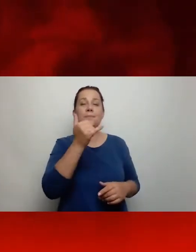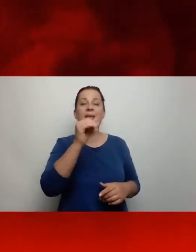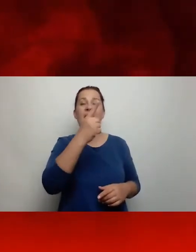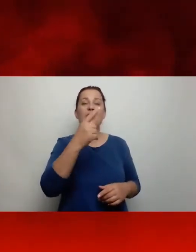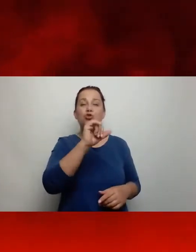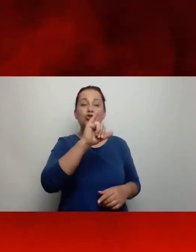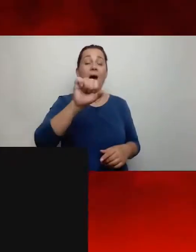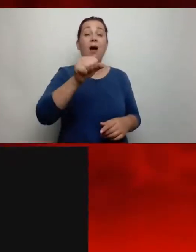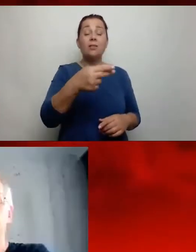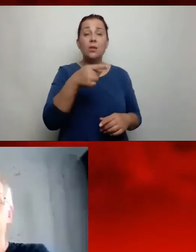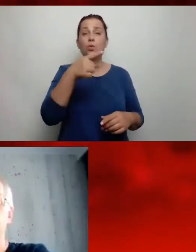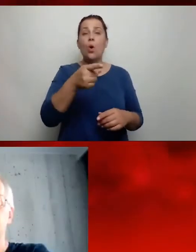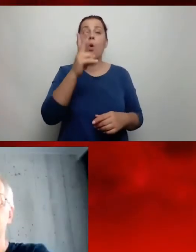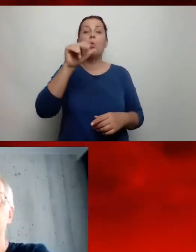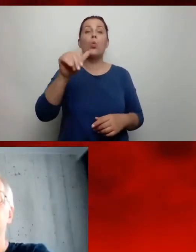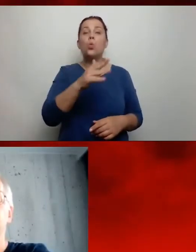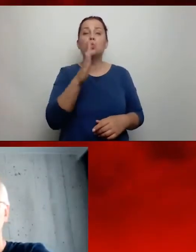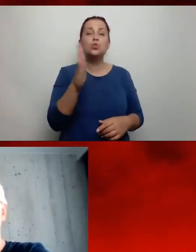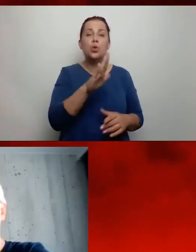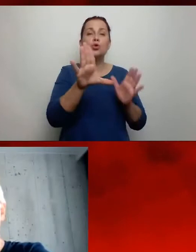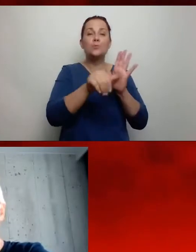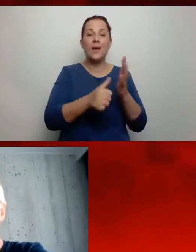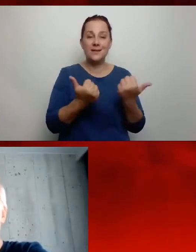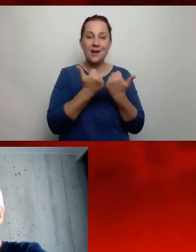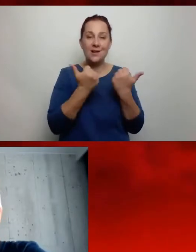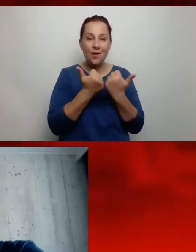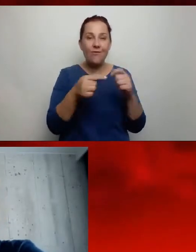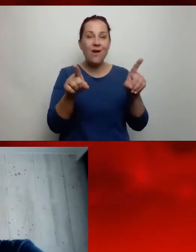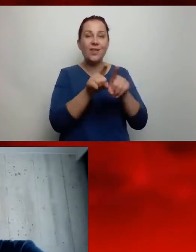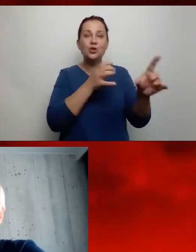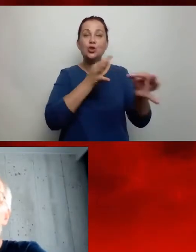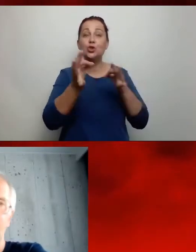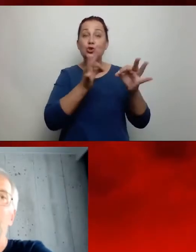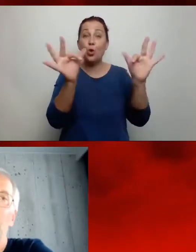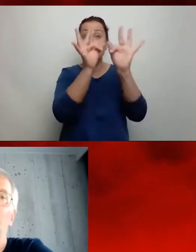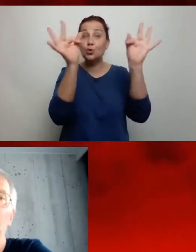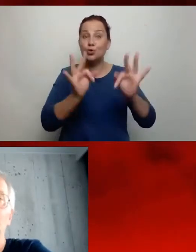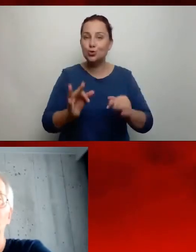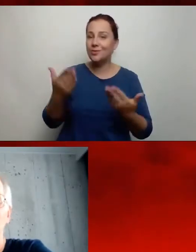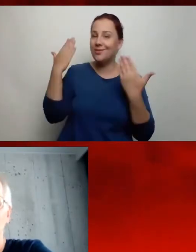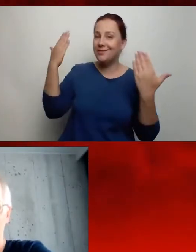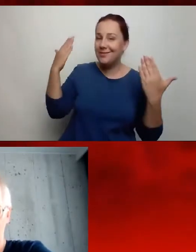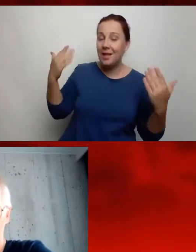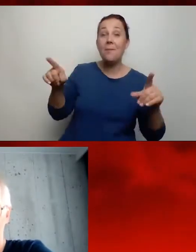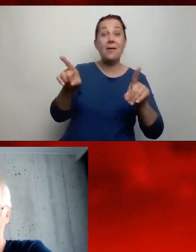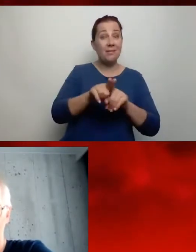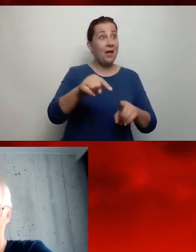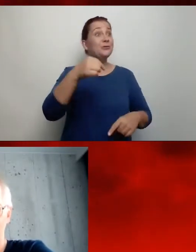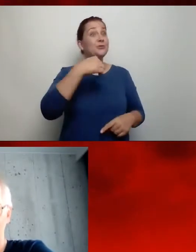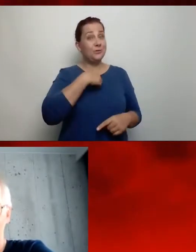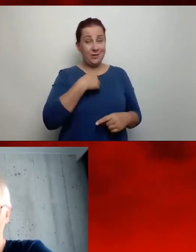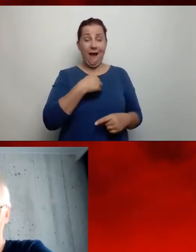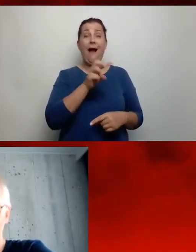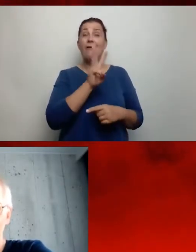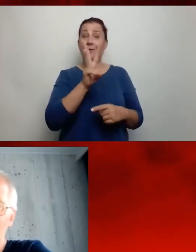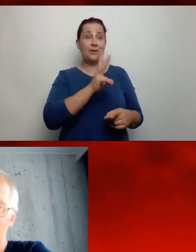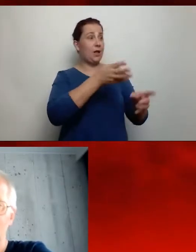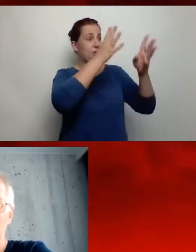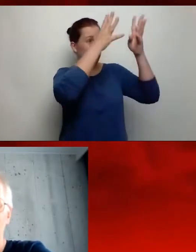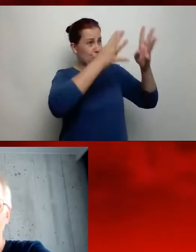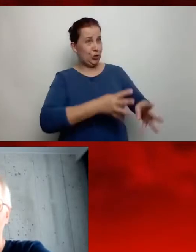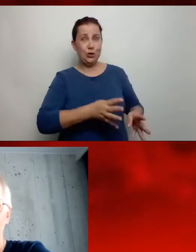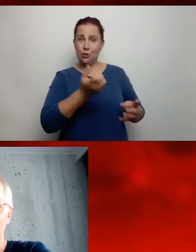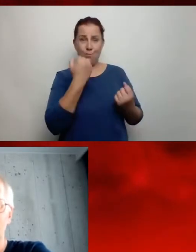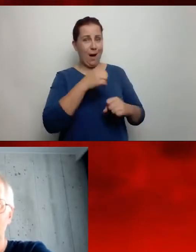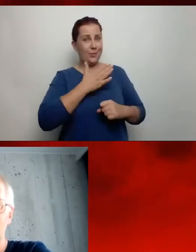Muzeum Miasta Krakowa i historyka sztuki. Witam, dzień dobry. I witkacologa. I witkacologa, tak. I się z